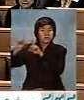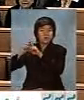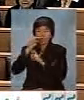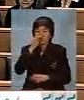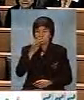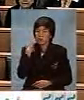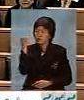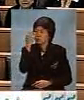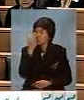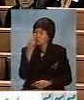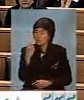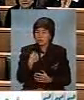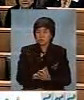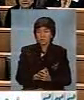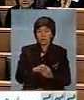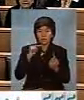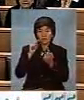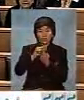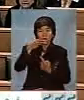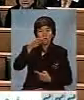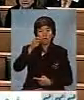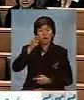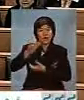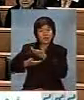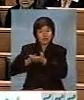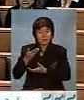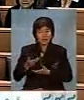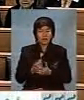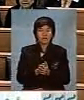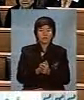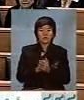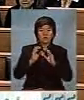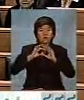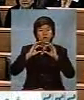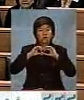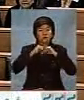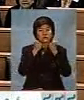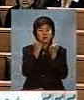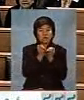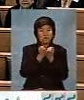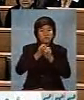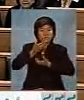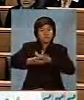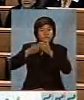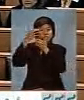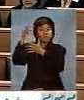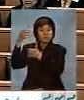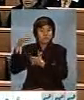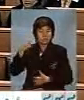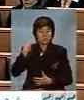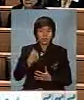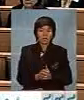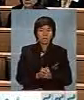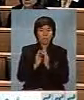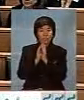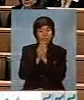าะหอการค้าสมาคมโลจิสติกหรือคอลัมนิสต์อาวุโสหลายท่